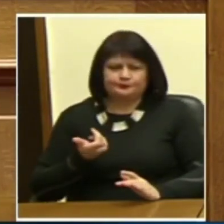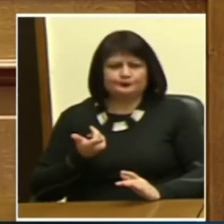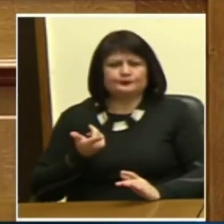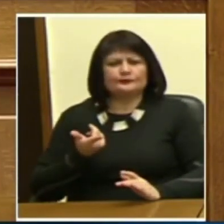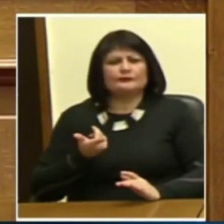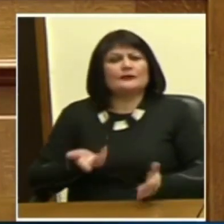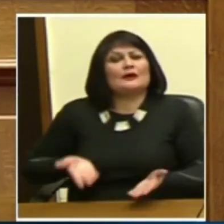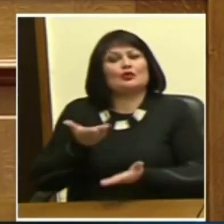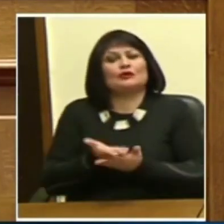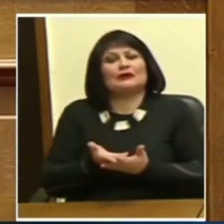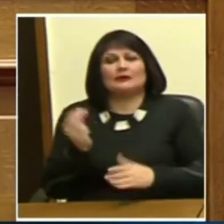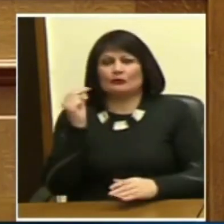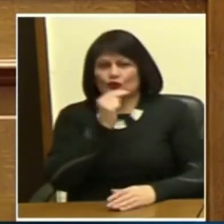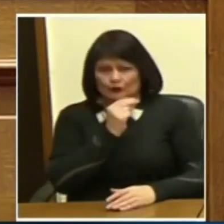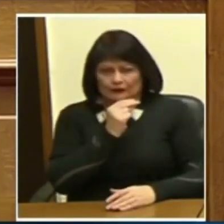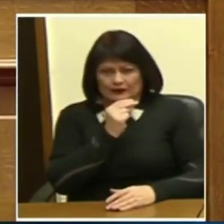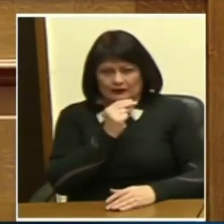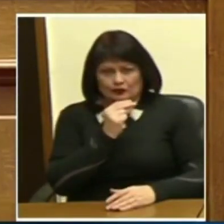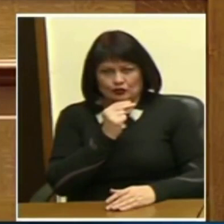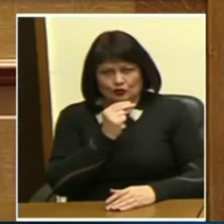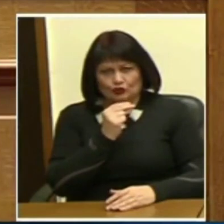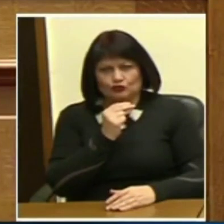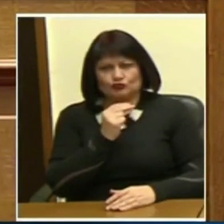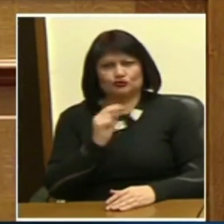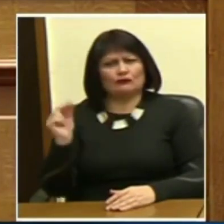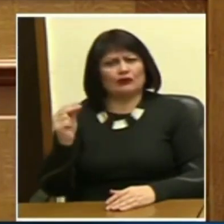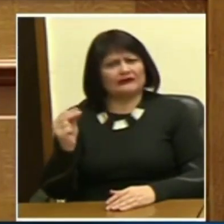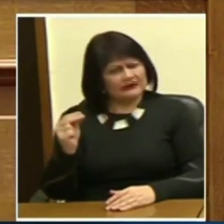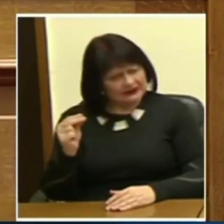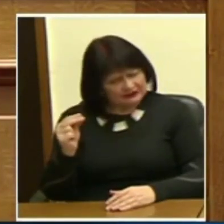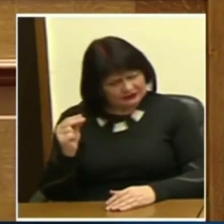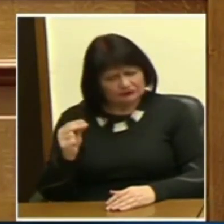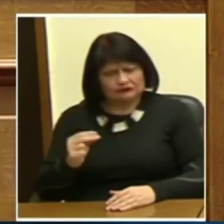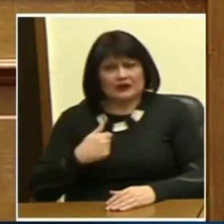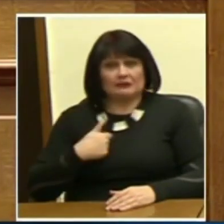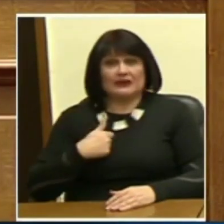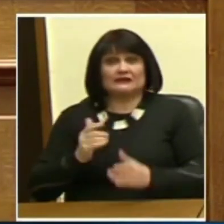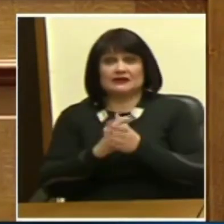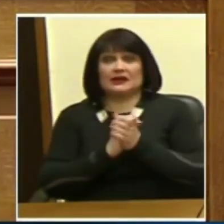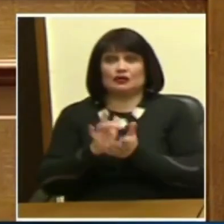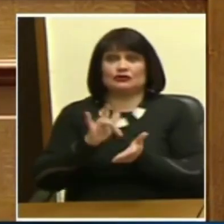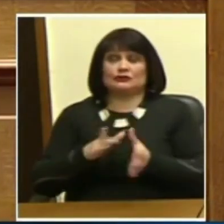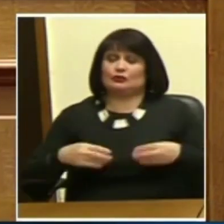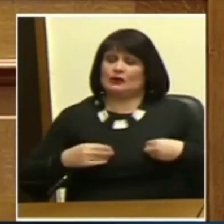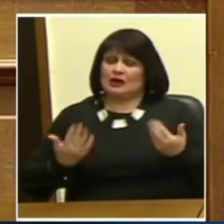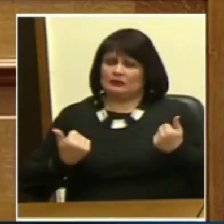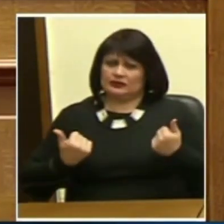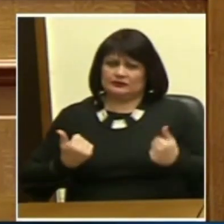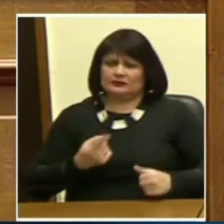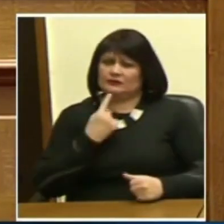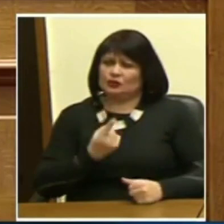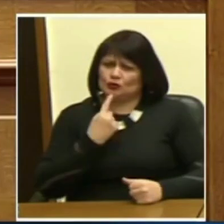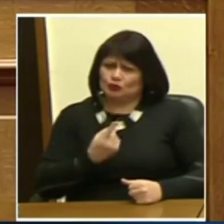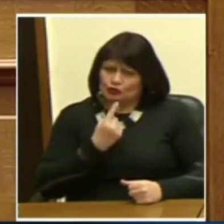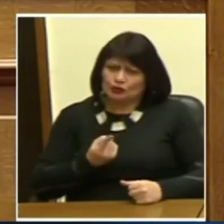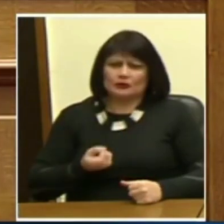προτείνεται ο Πρωθυπουργός Απαρατήτως να είναι ενεργεία βουλευτής, εμείς σαν Ένωση Κεντρών δεν μπορούμε να το δεχτούμε. Έχουμε μιλήσει πάρα πολλές